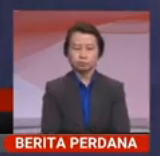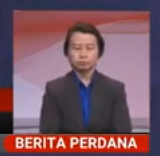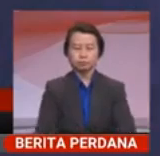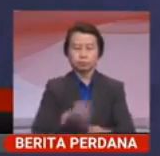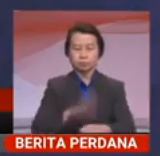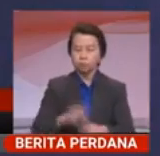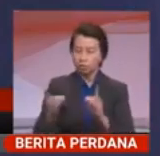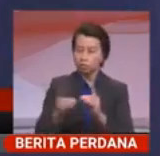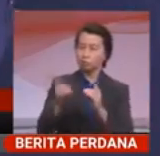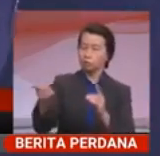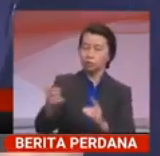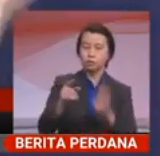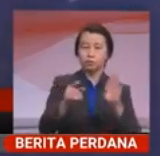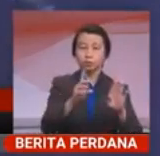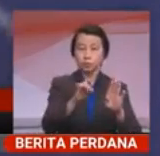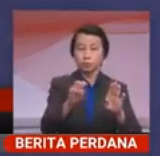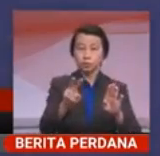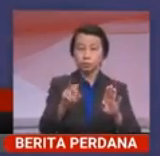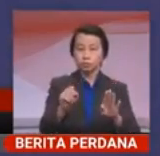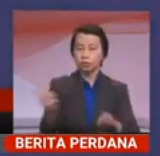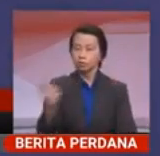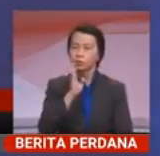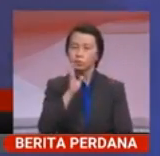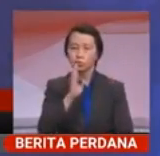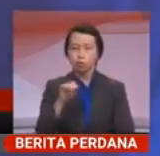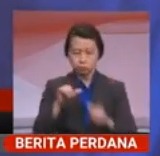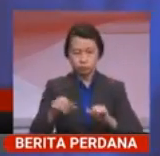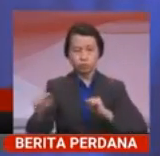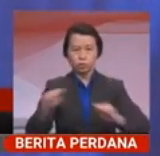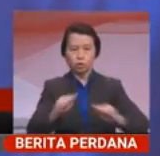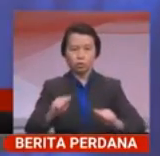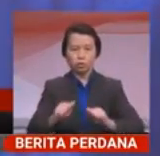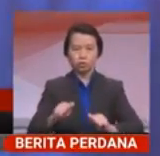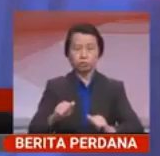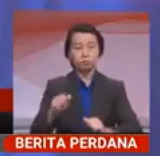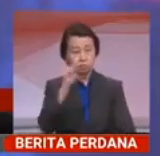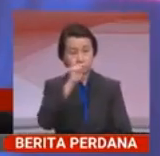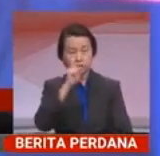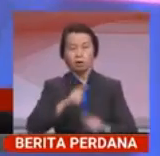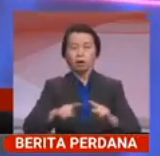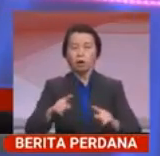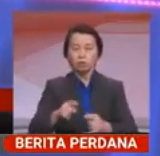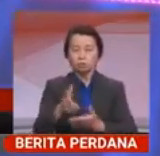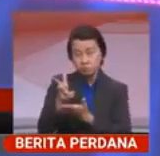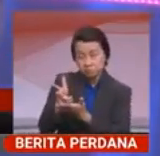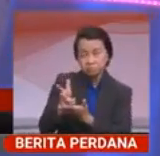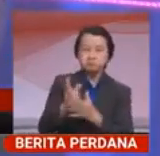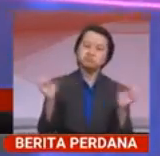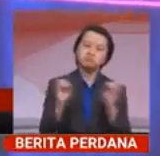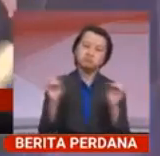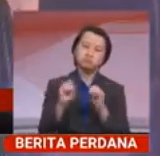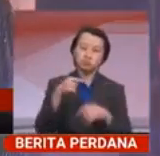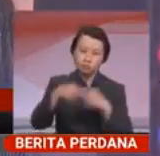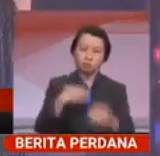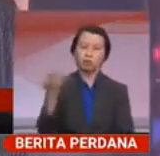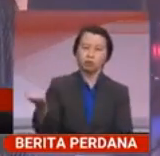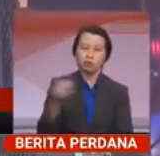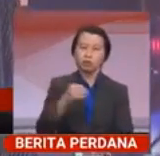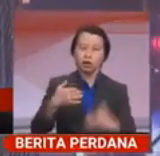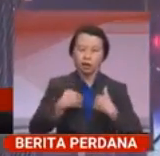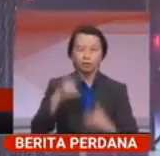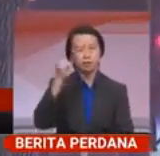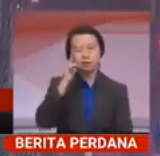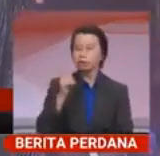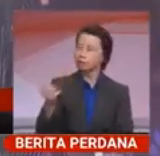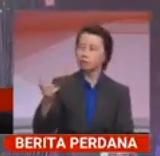Ketika ditemui B-Diva, Daniel mengakui masih aktif dalam bidang seni. Namun tiada liputan daripada media mengenai beliau, malah ada yang